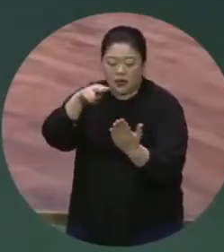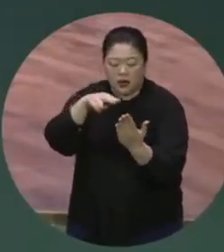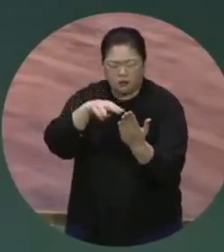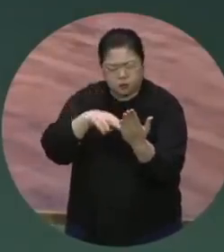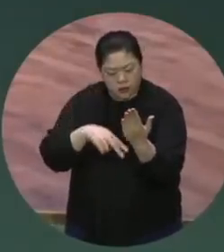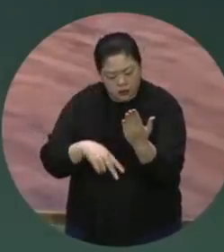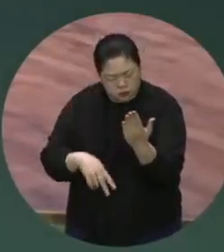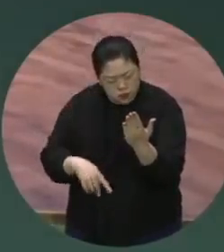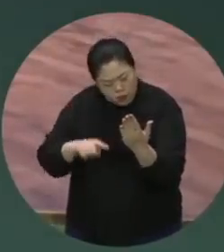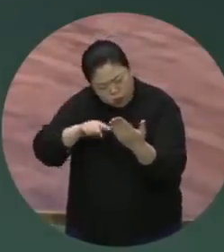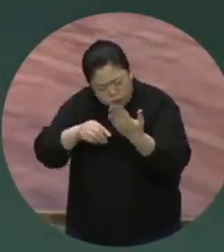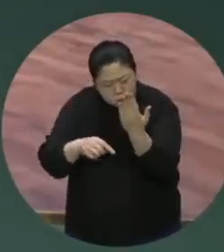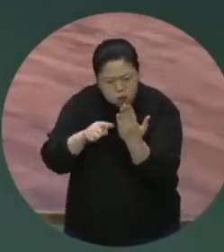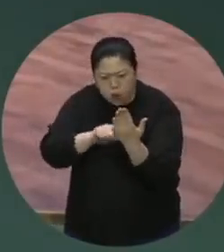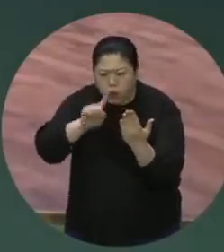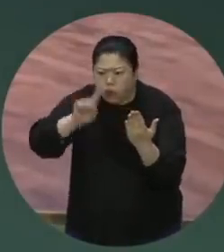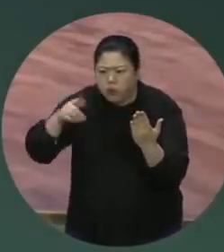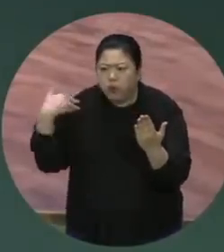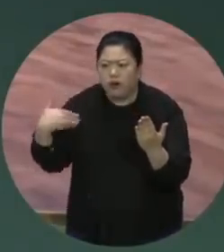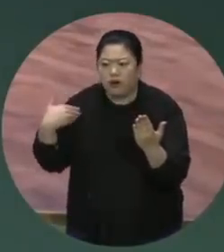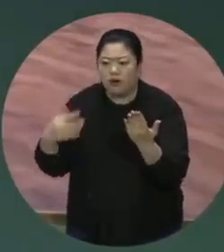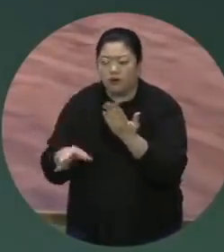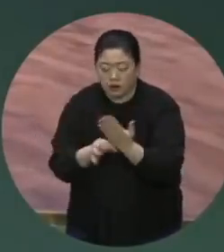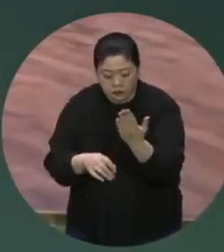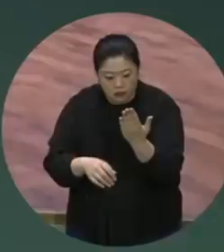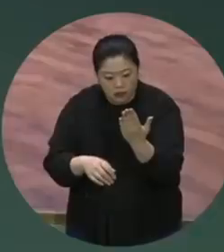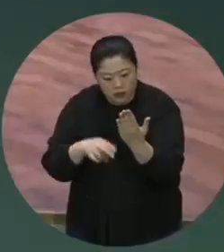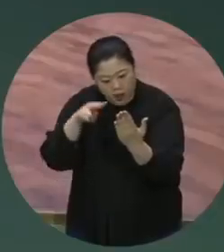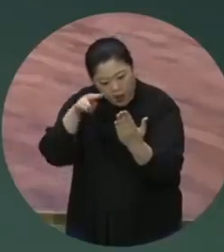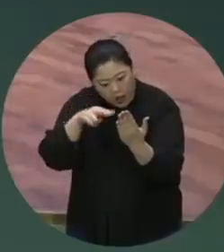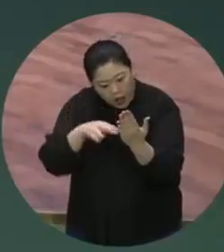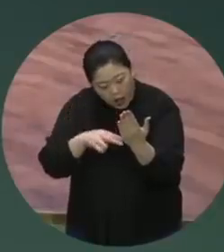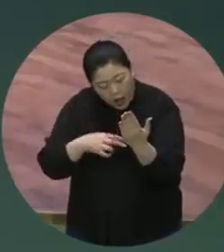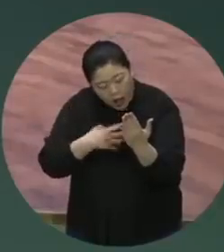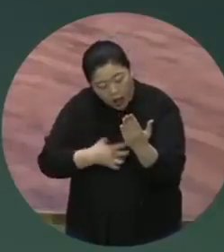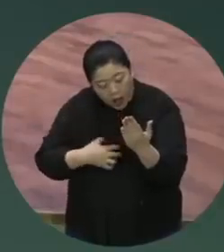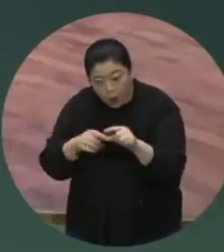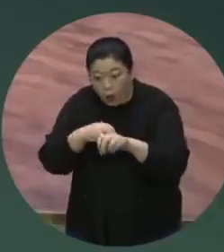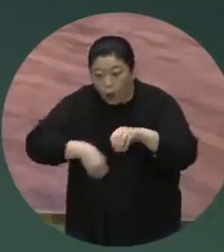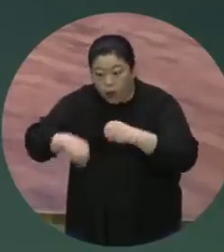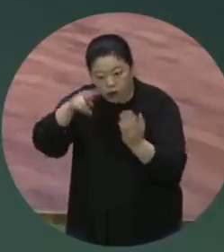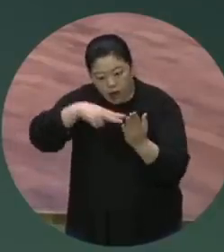어디에 뭐가 있으면 평안이 어디에 있습니까? 평안. 그리고 여러분 미래.